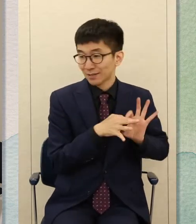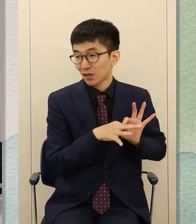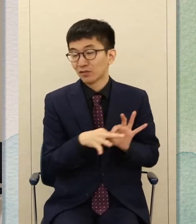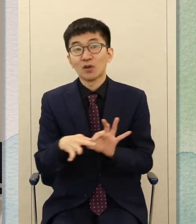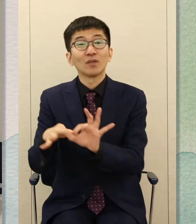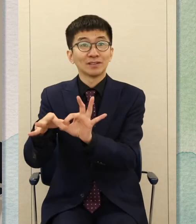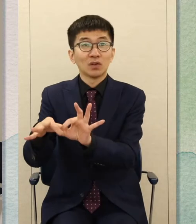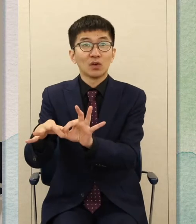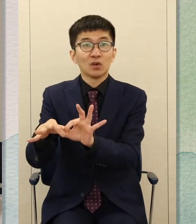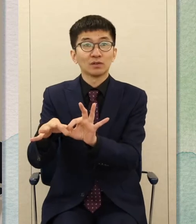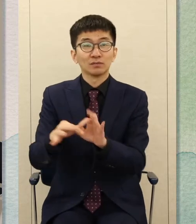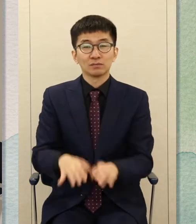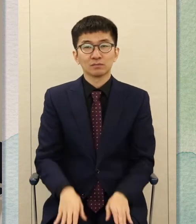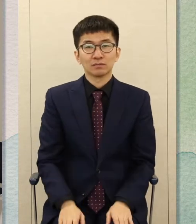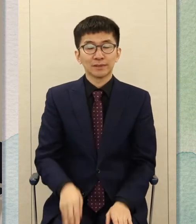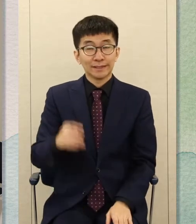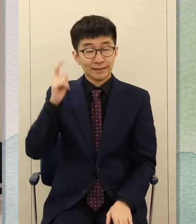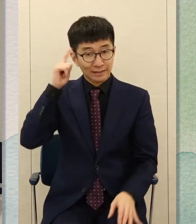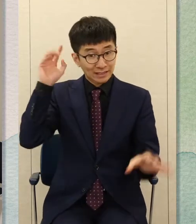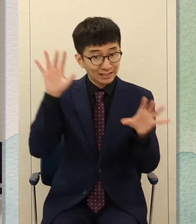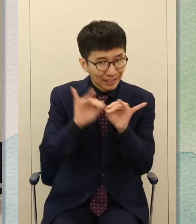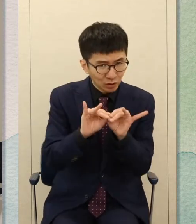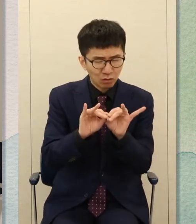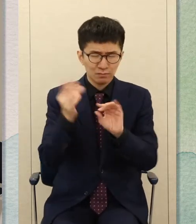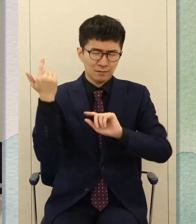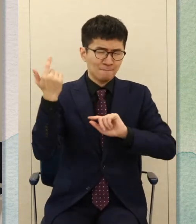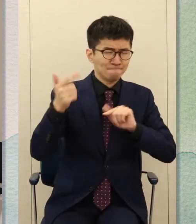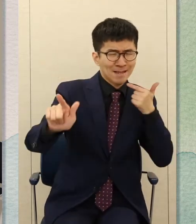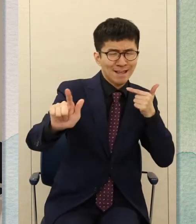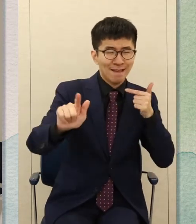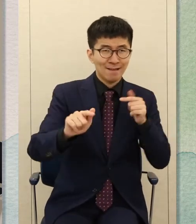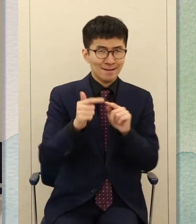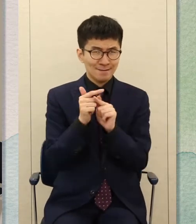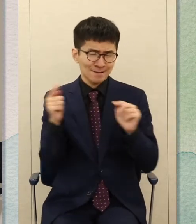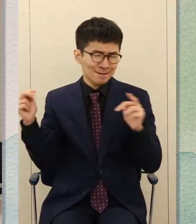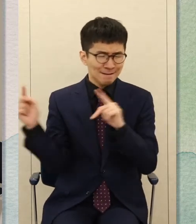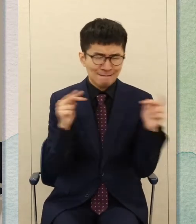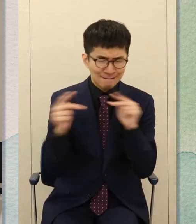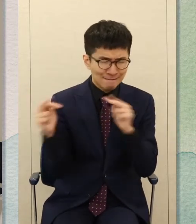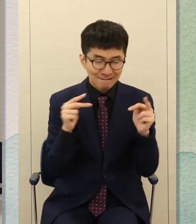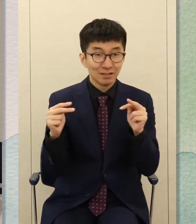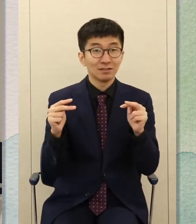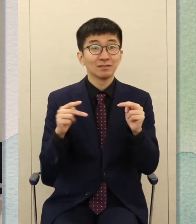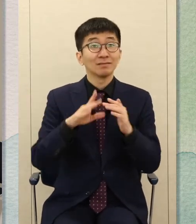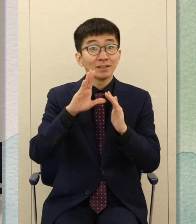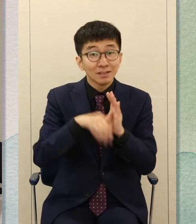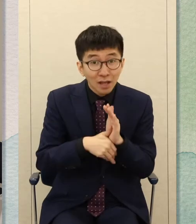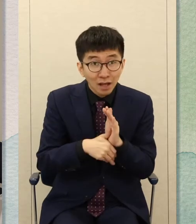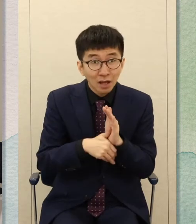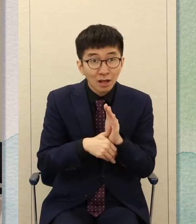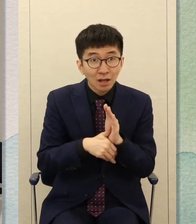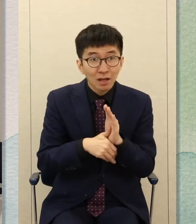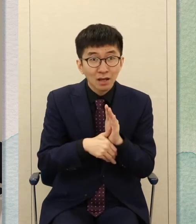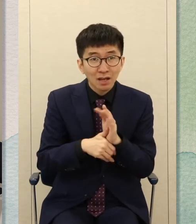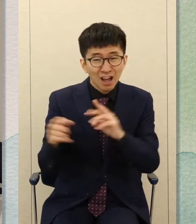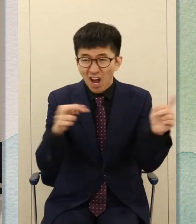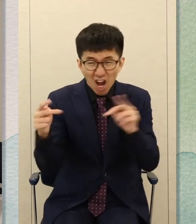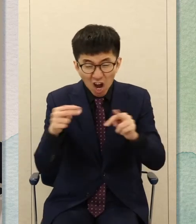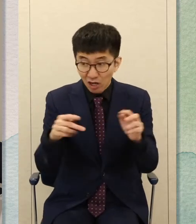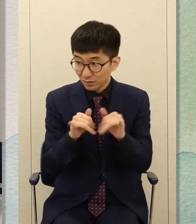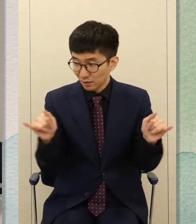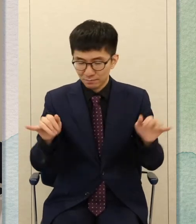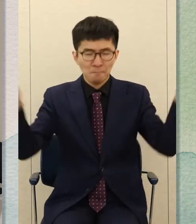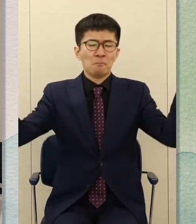예, 가령 찬반으로 나뉘는 큰 어떤 사회적 사건 같은 것들이 일어나게 되면 그 양쪽 주장하는 분들을 다